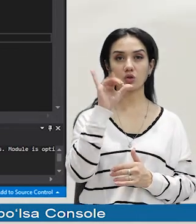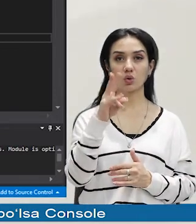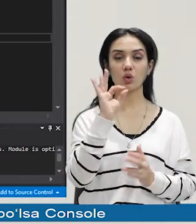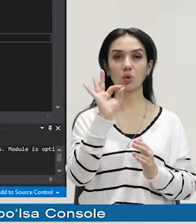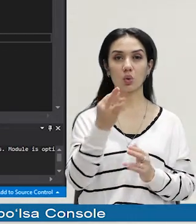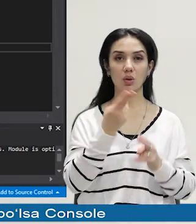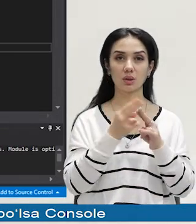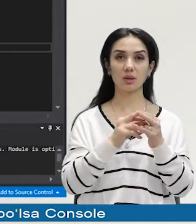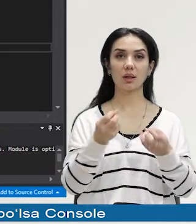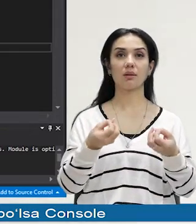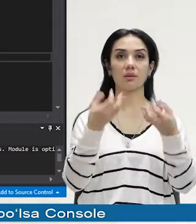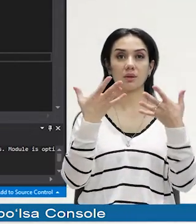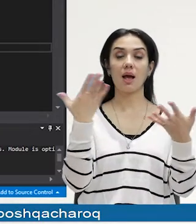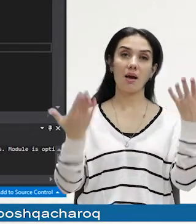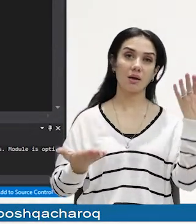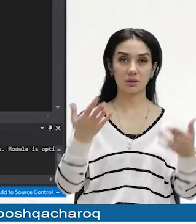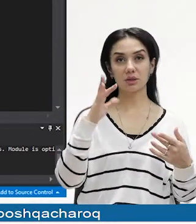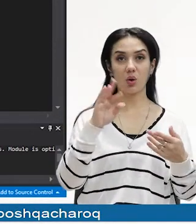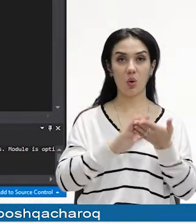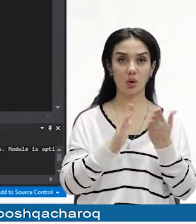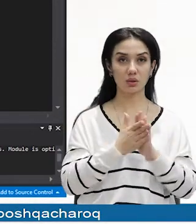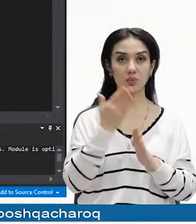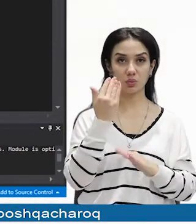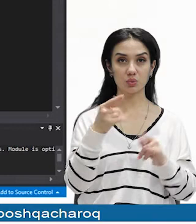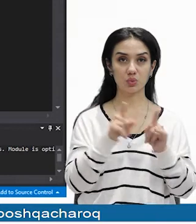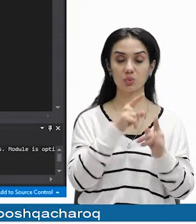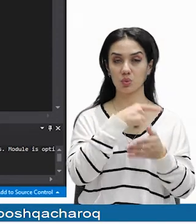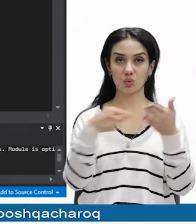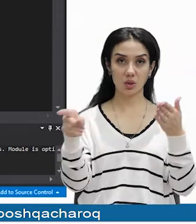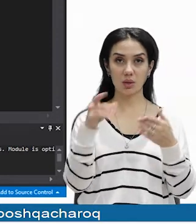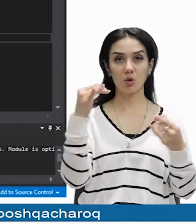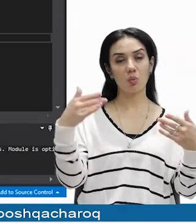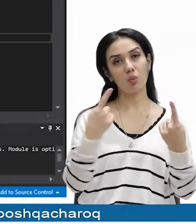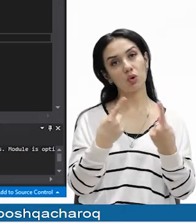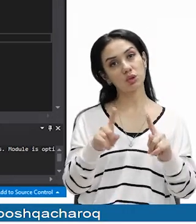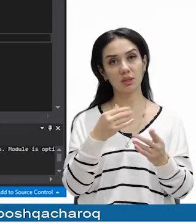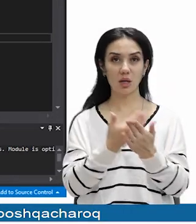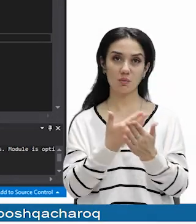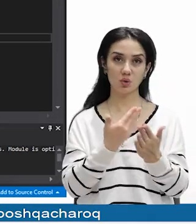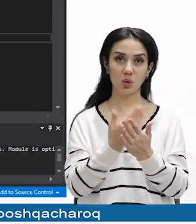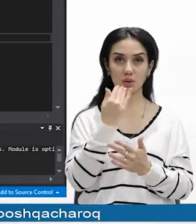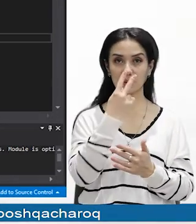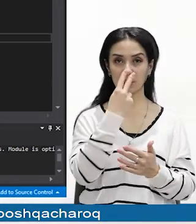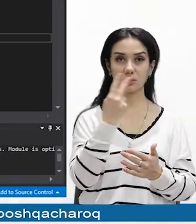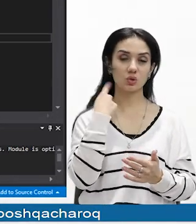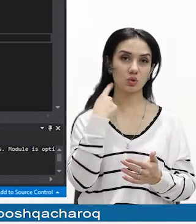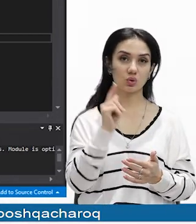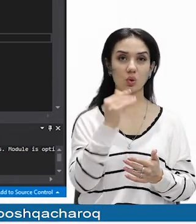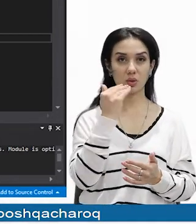to'g'ri degan narsani chiqar. Aks holda bu buni o'chiramizdi. Endi bizda boshqacharoq misol edi, ya'ni sonni